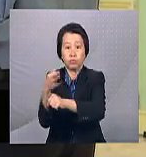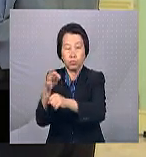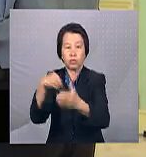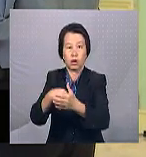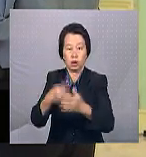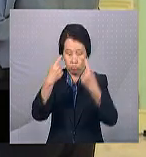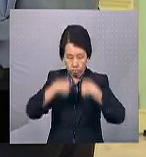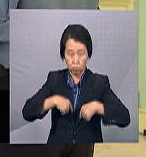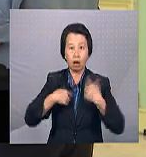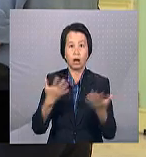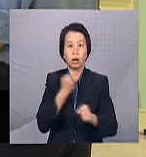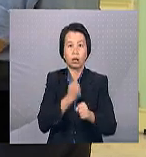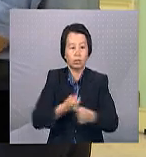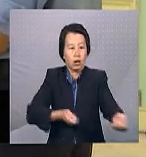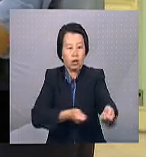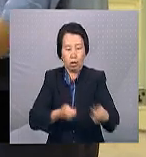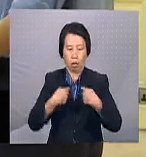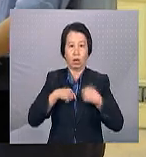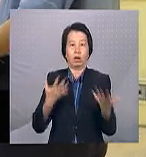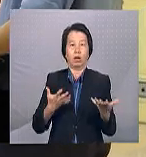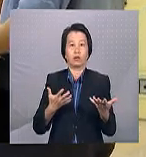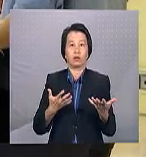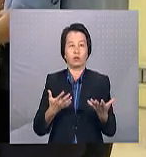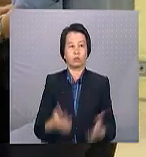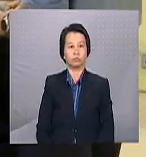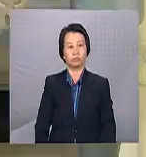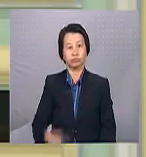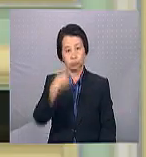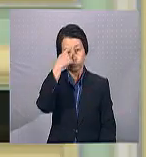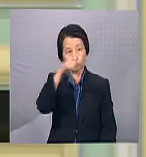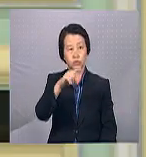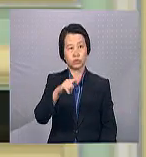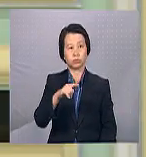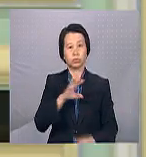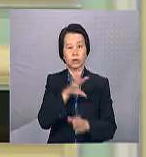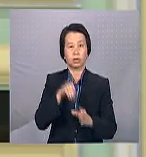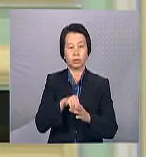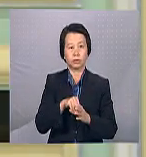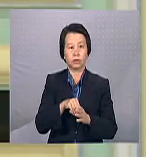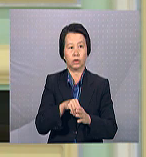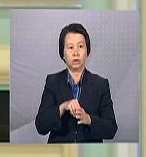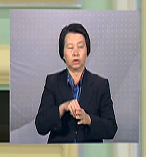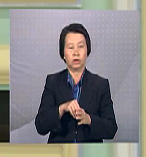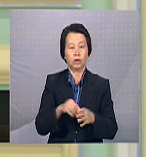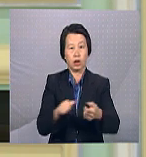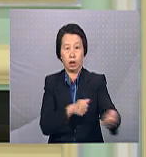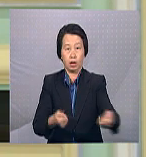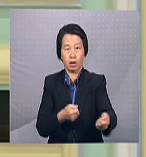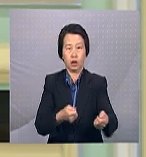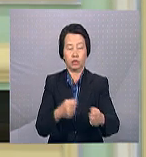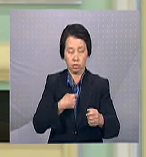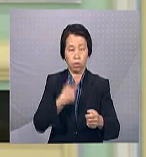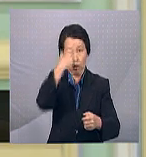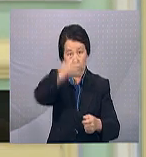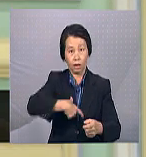dalam kalangan mereka yang membuat kerja-kerja pembersihan? Untuk mereka yang terlibat dalam aktiviti pembersihan